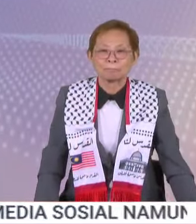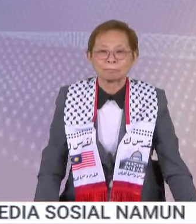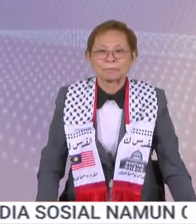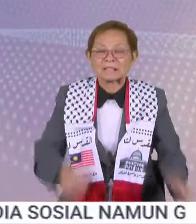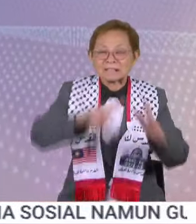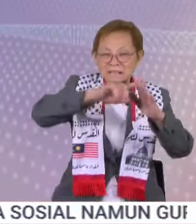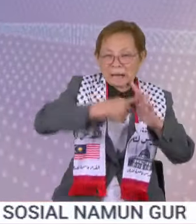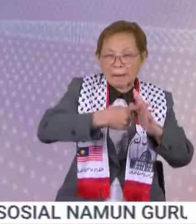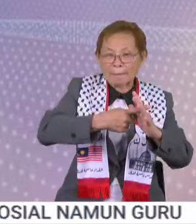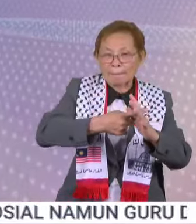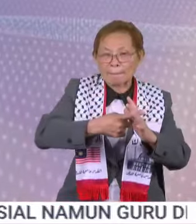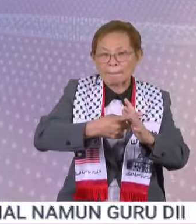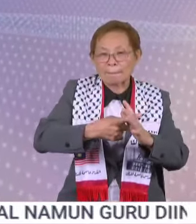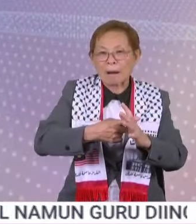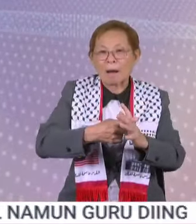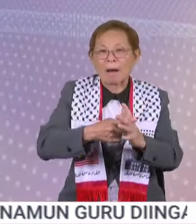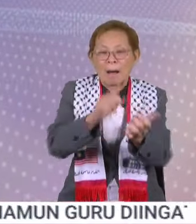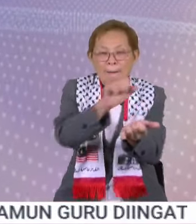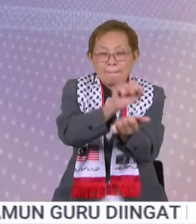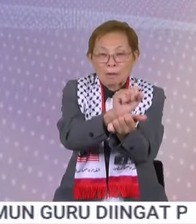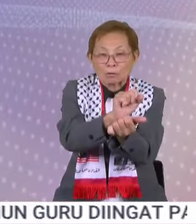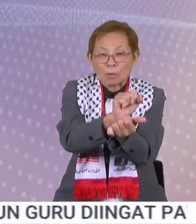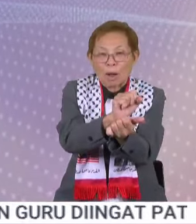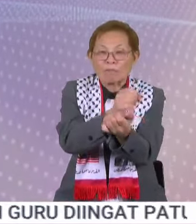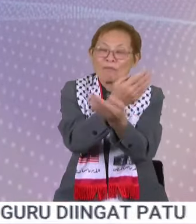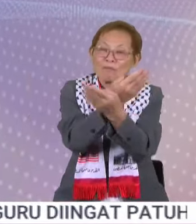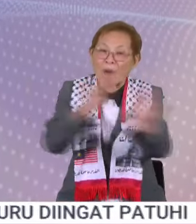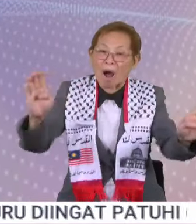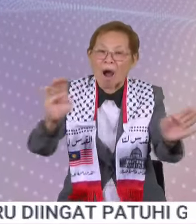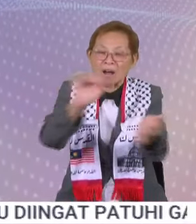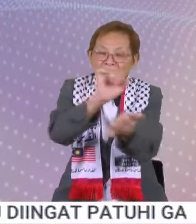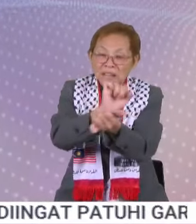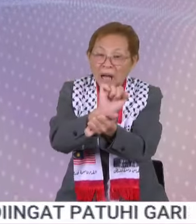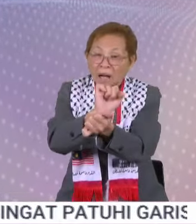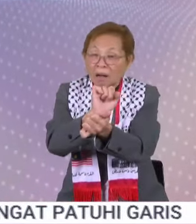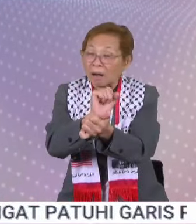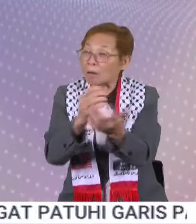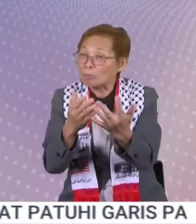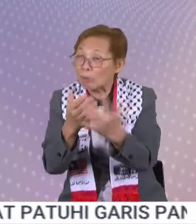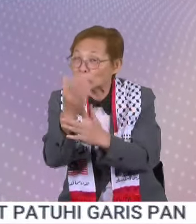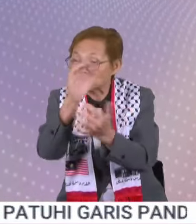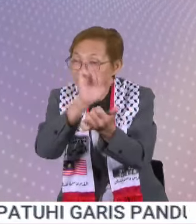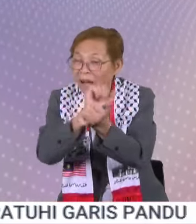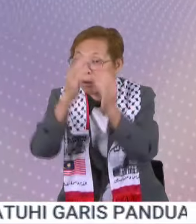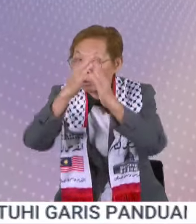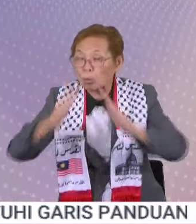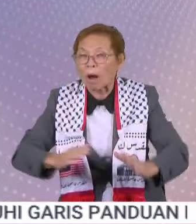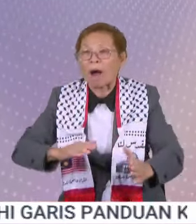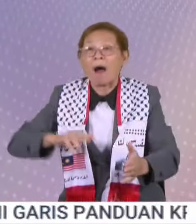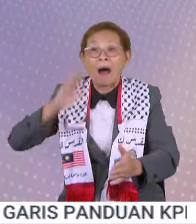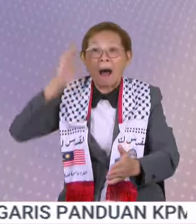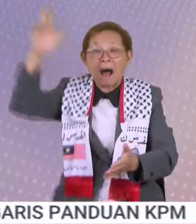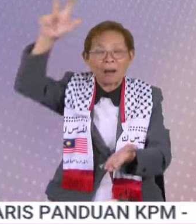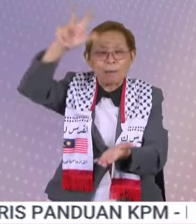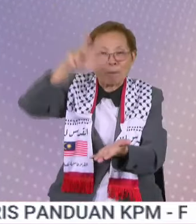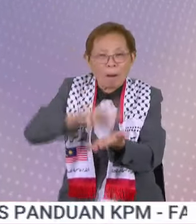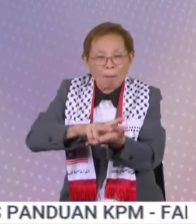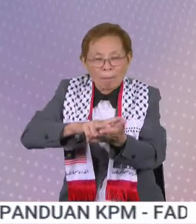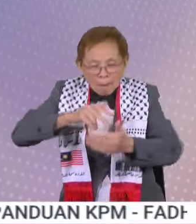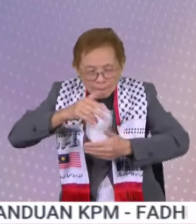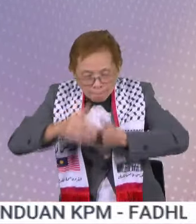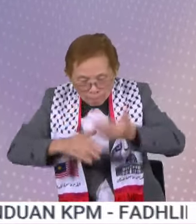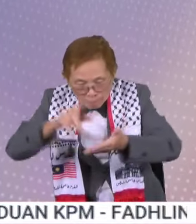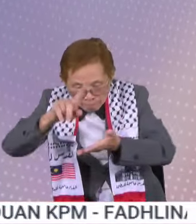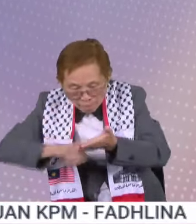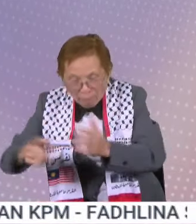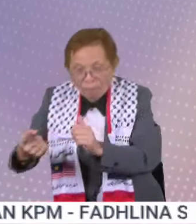Saudara, pelaksanaan pelepasan banduan secara berlesen menerusi tahanan di rumah hanya akan ditentukan selepas proses penelitian